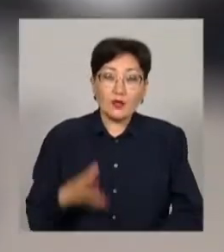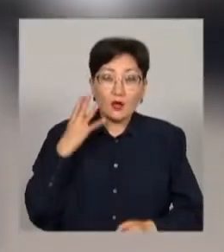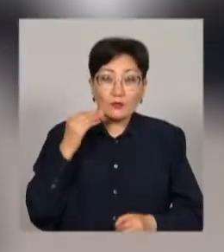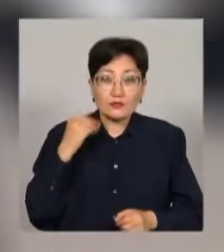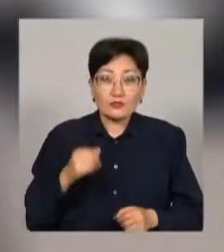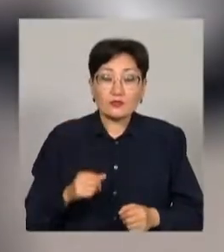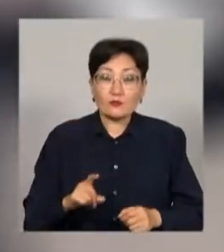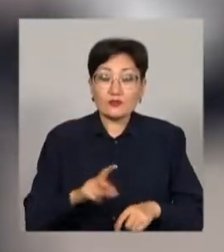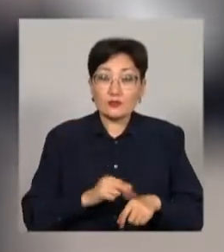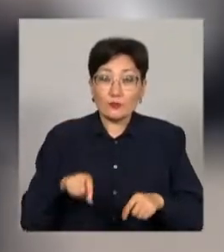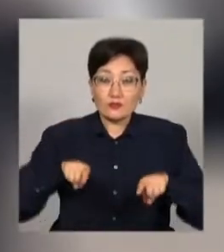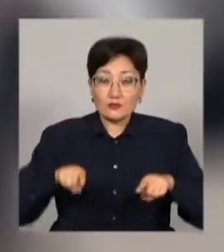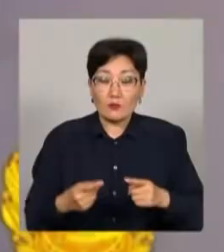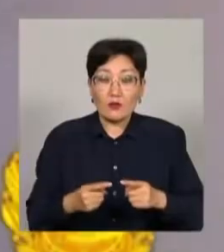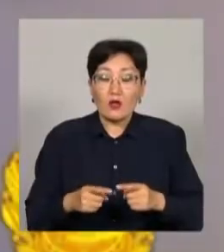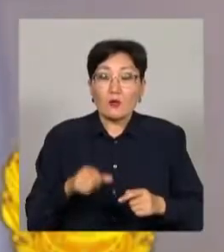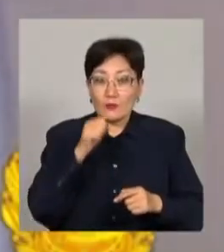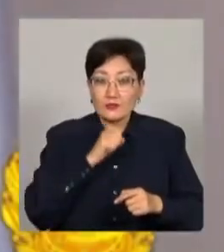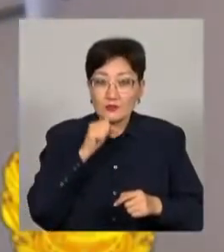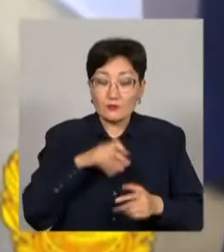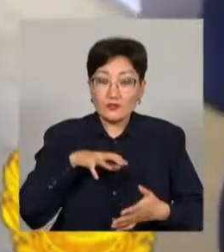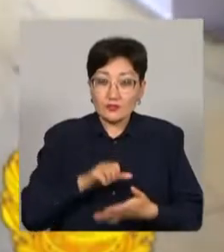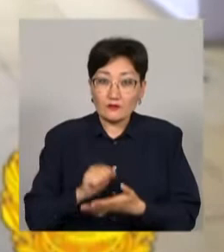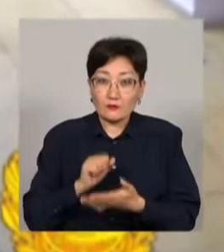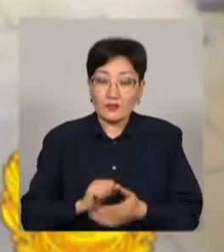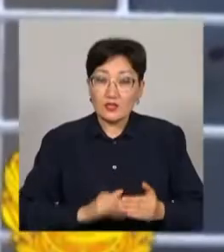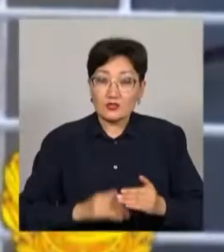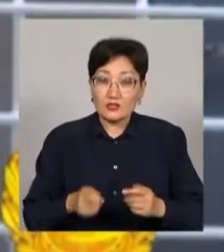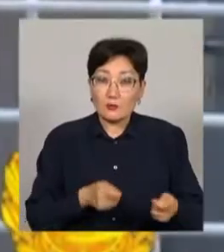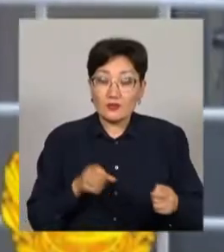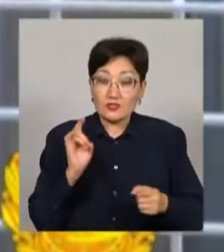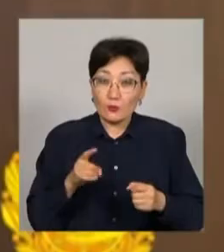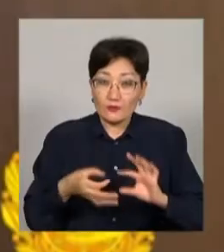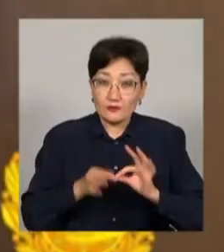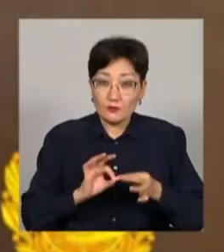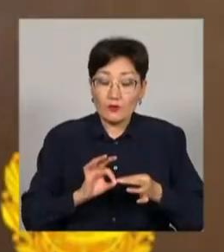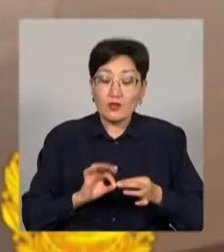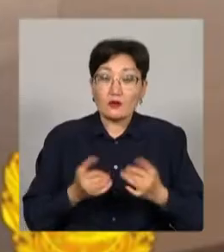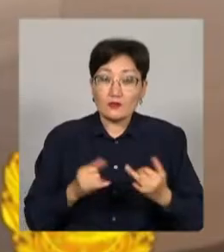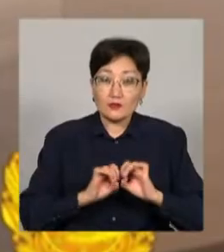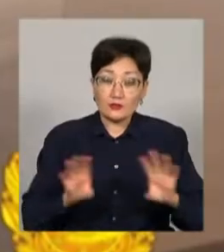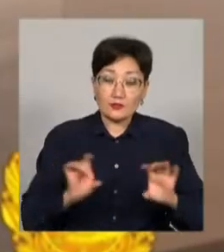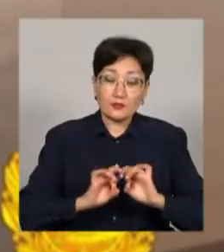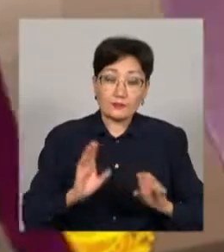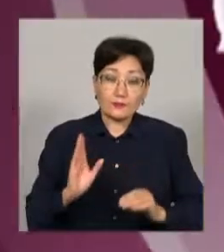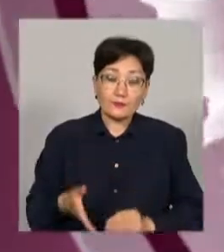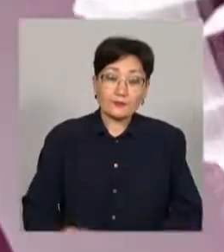Алматинские стражи порядка поймали серийного вора, занимавшегося частным извозом. Подробности поимки в нашем выпуске.